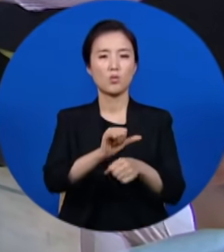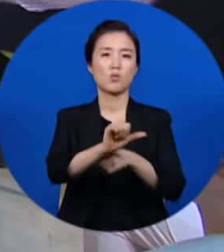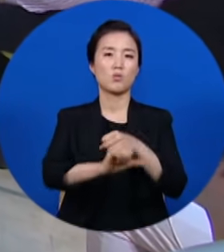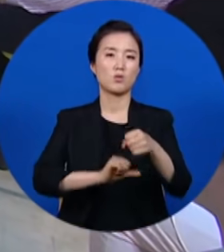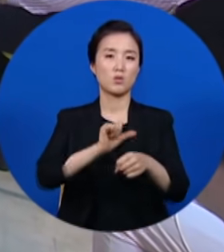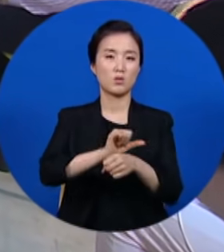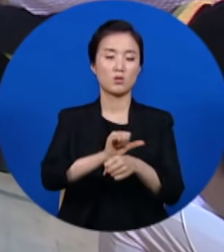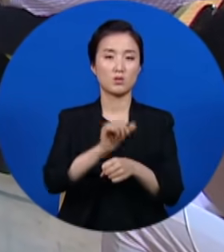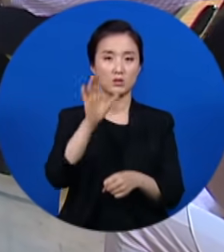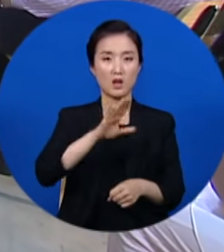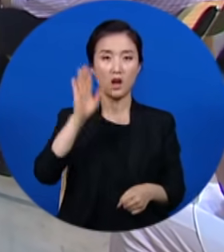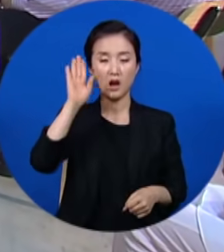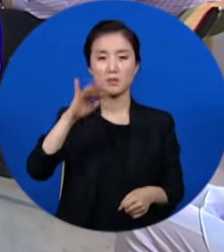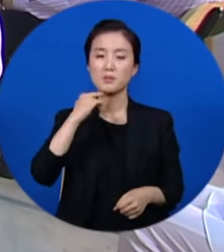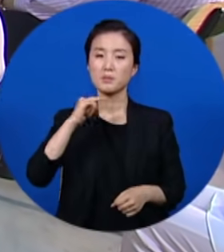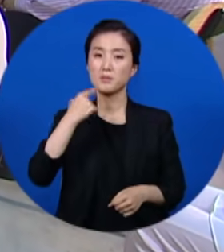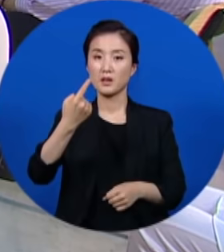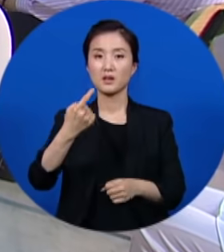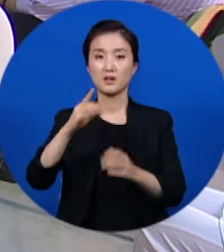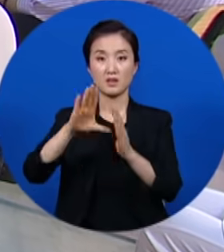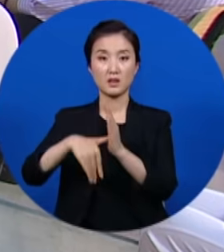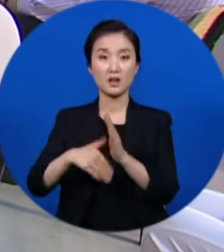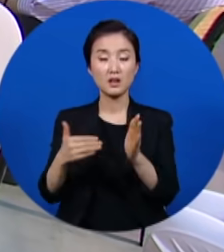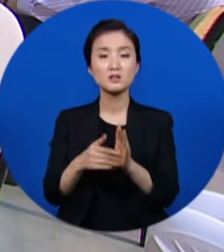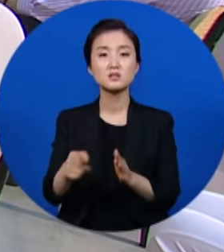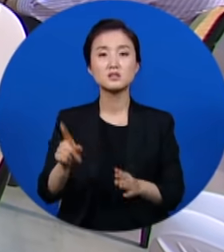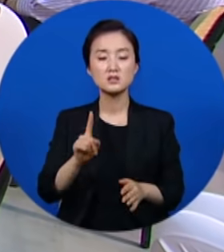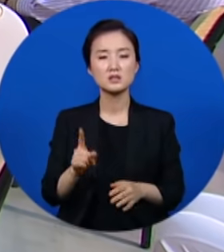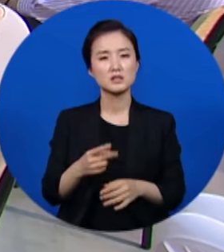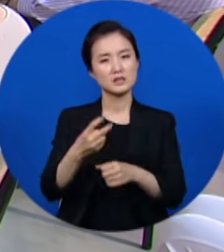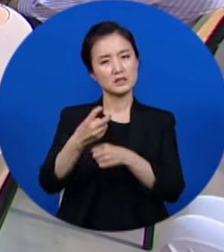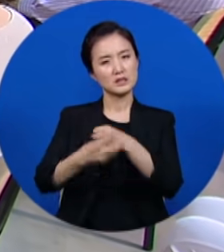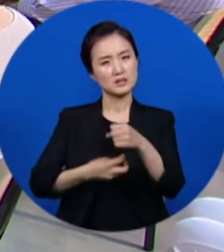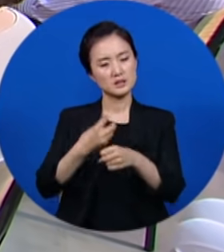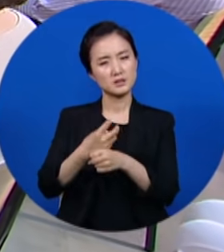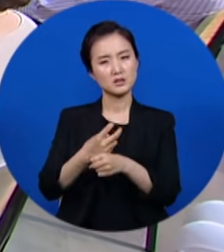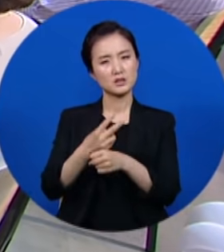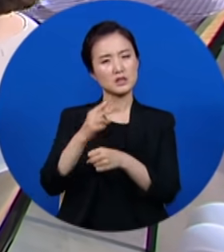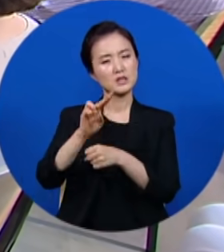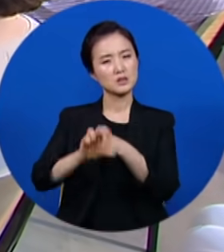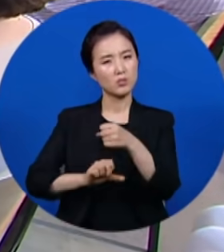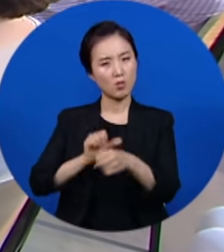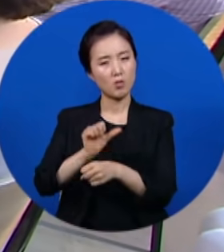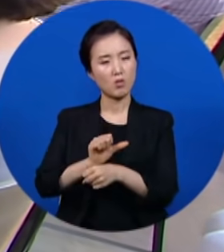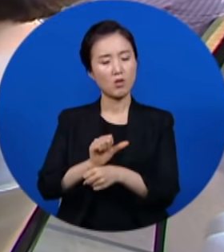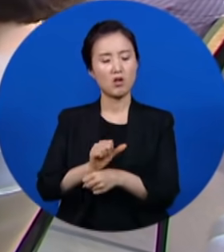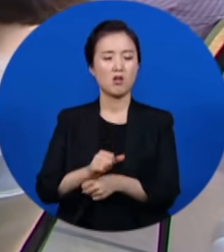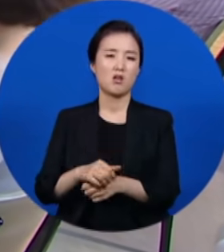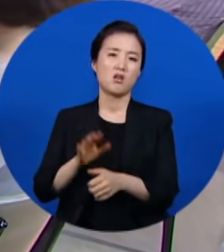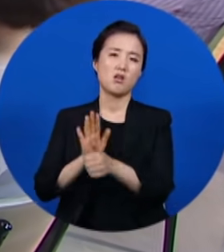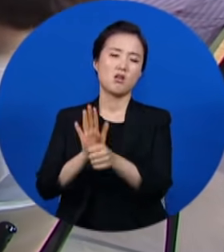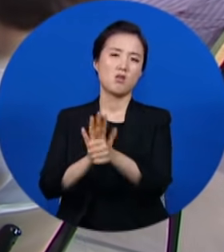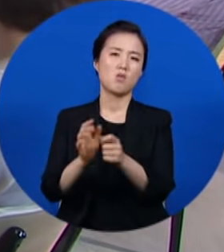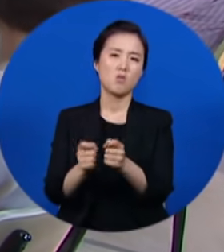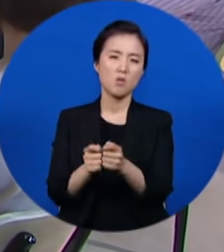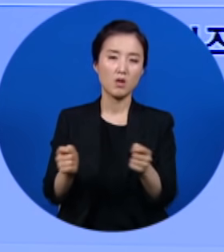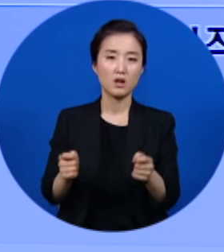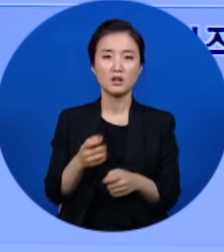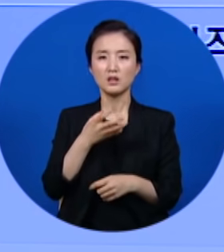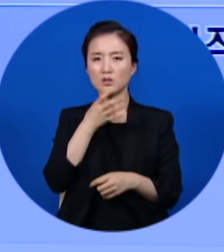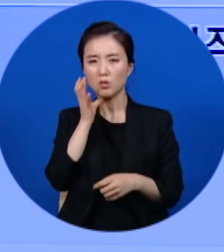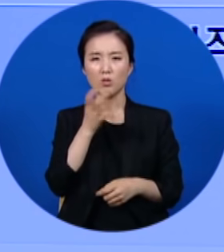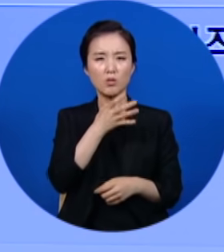100세 시대에는 20년 에서 25년 이제는 노인이 노인을 부양해야 다니세요